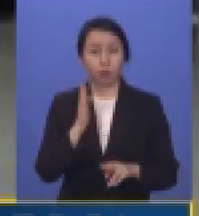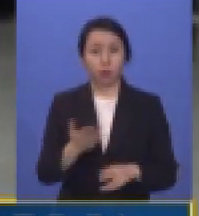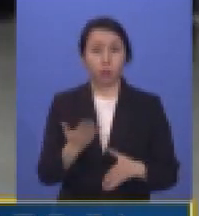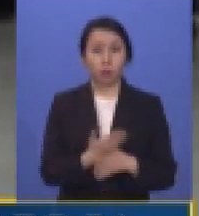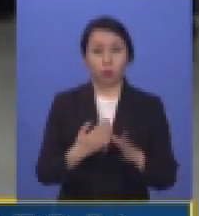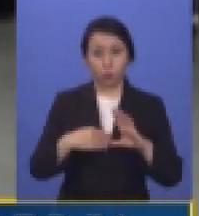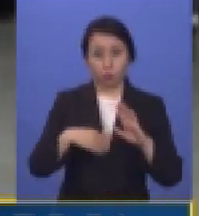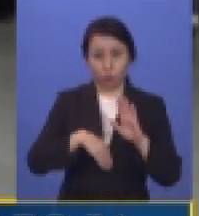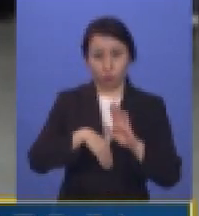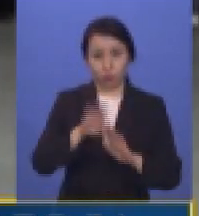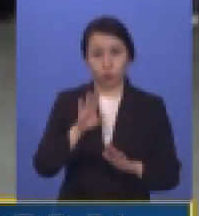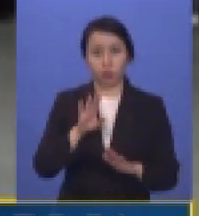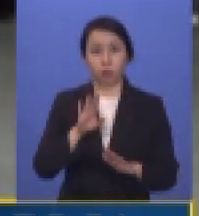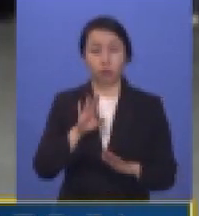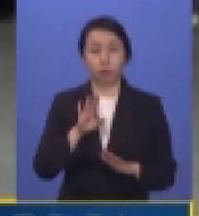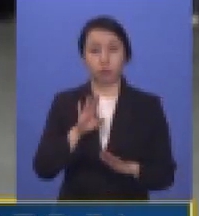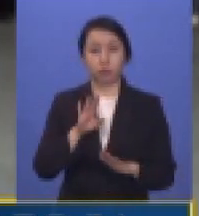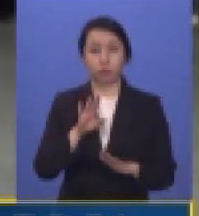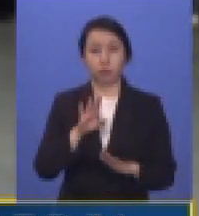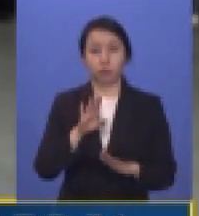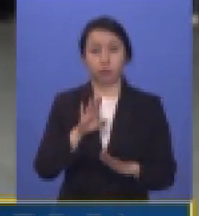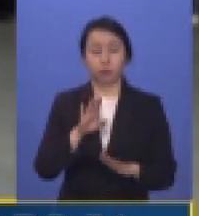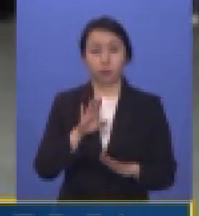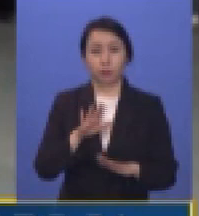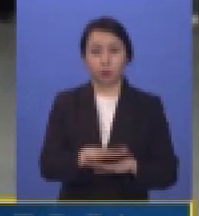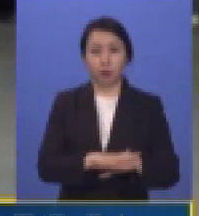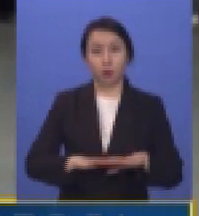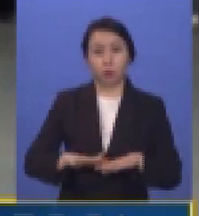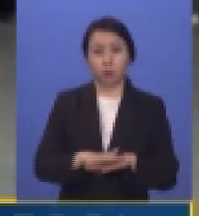улучшению благосостояния народа